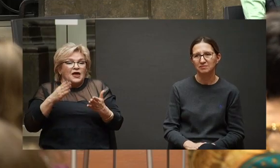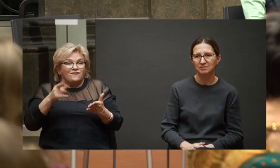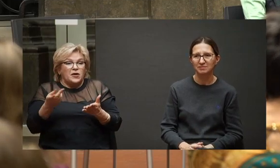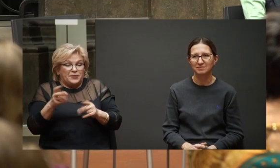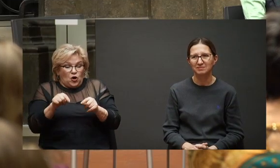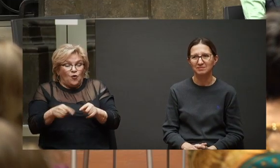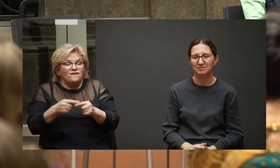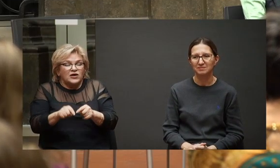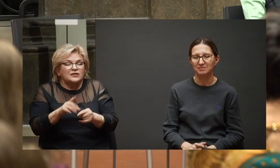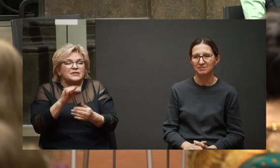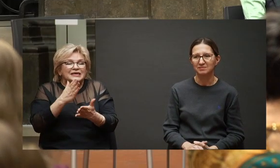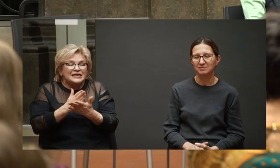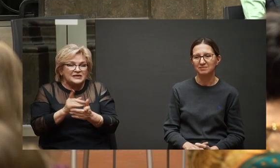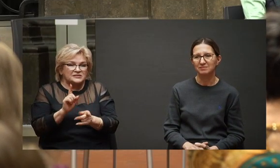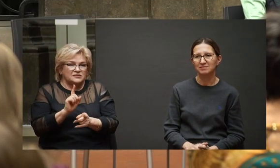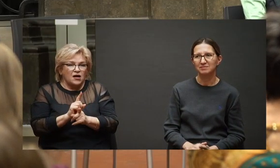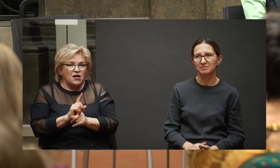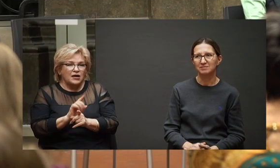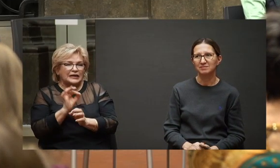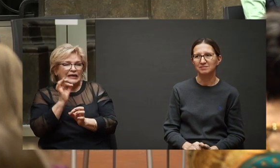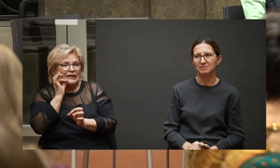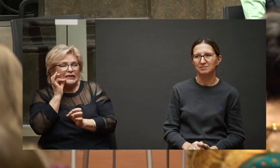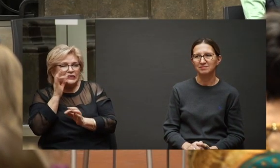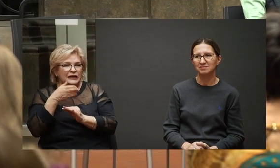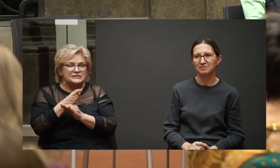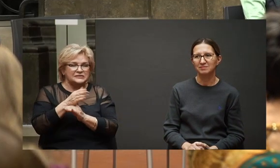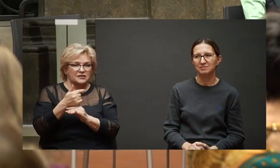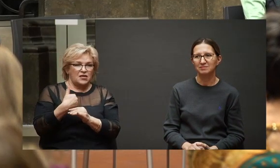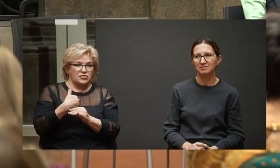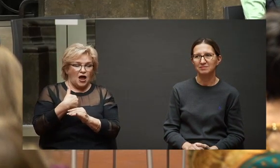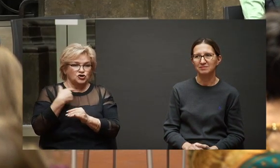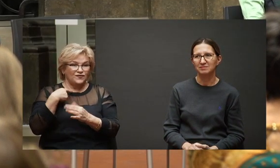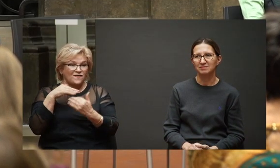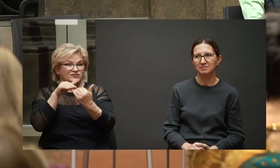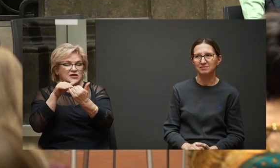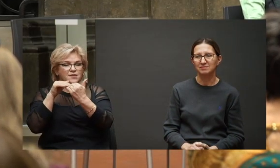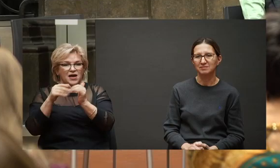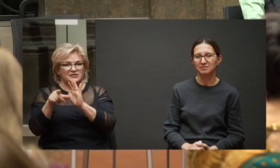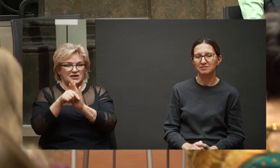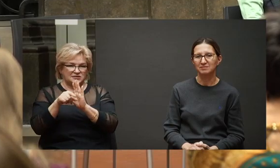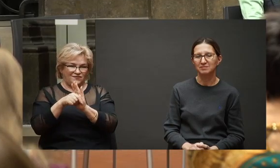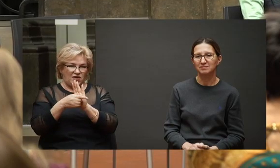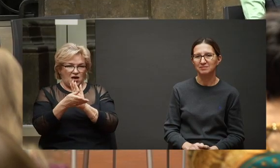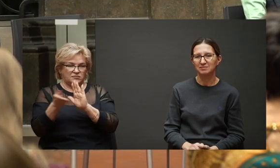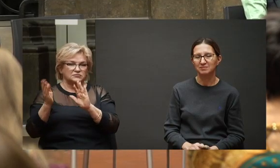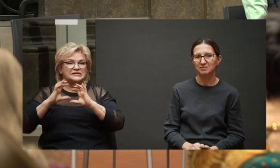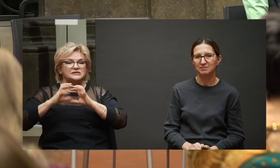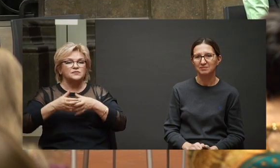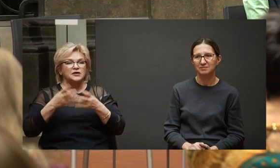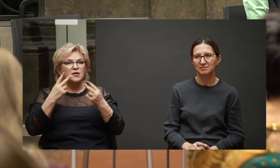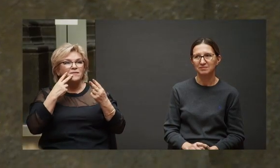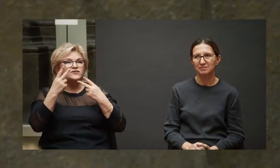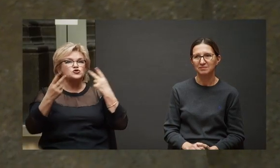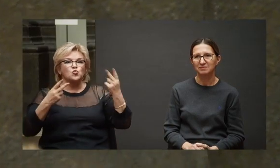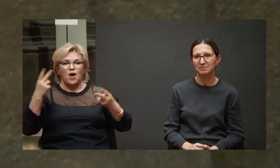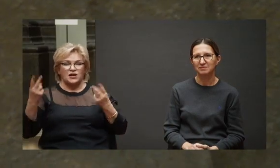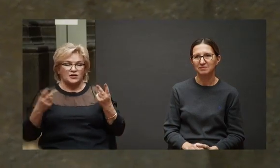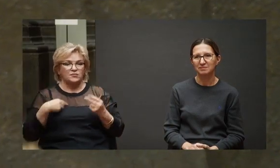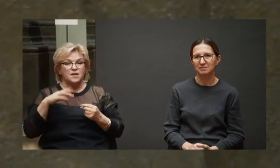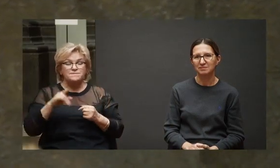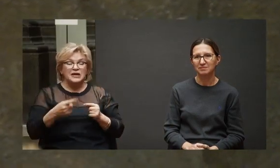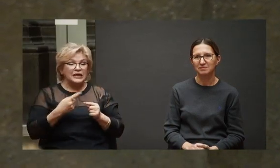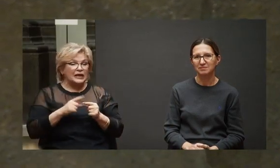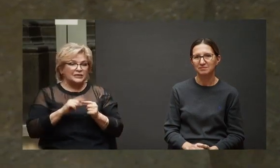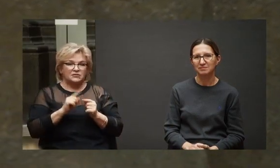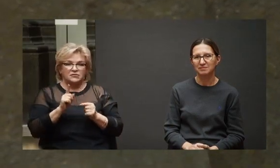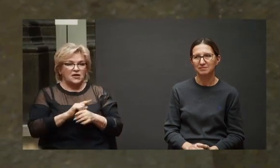этом как раз и есть такая вот хитрость нашего взаимодействия с миром визуальным. Мы это